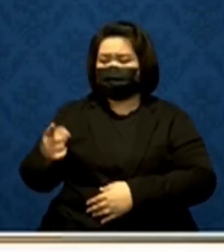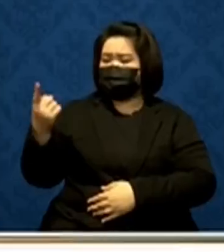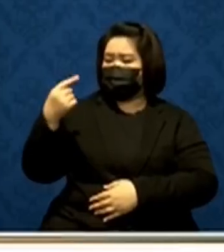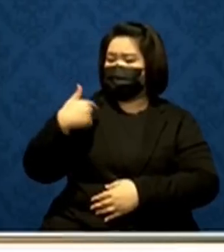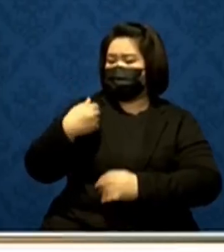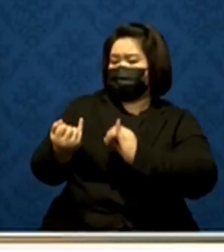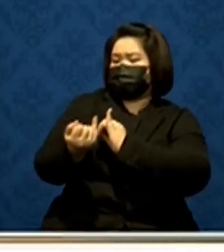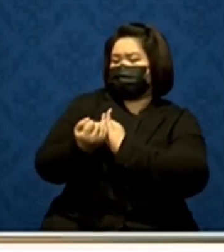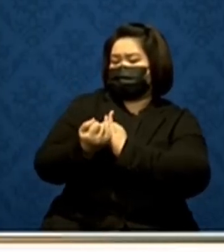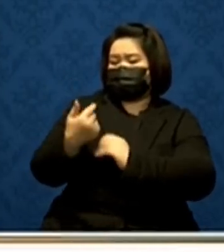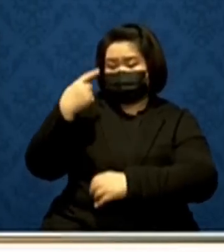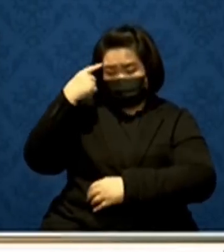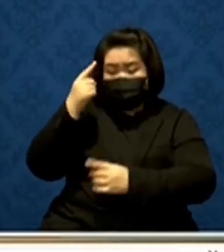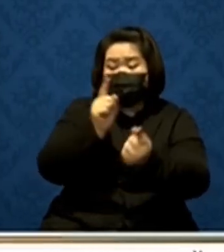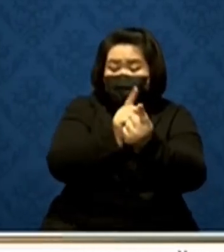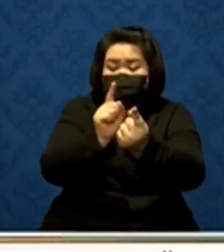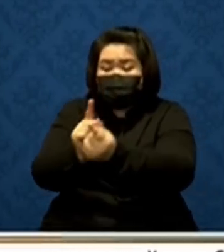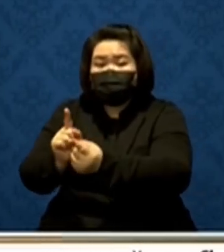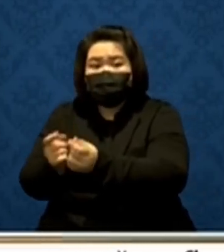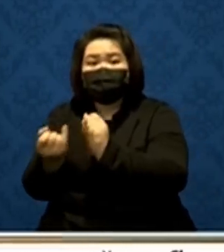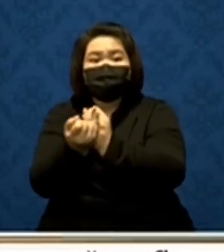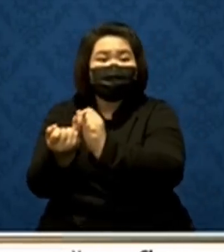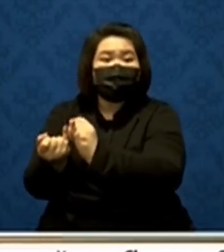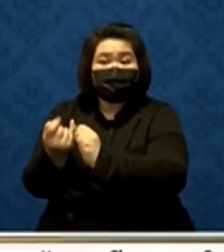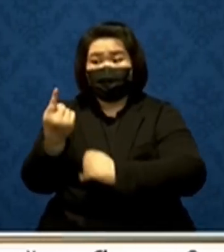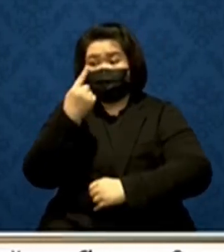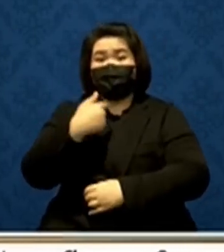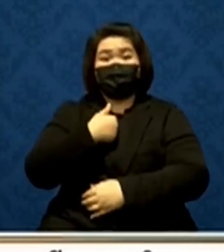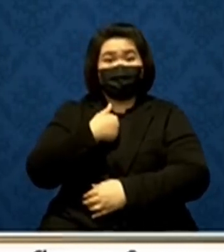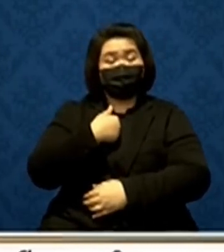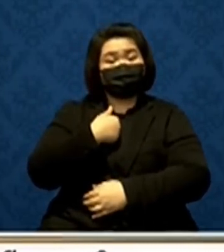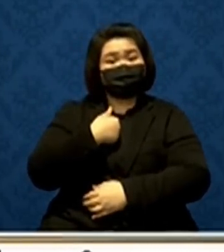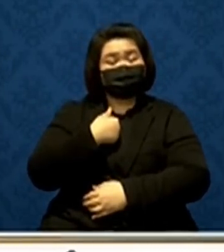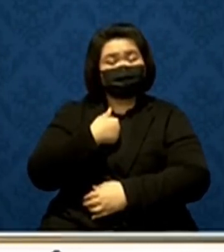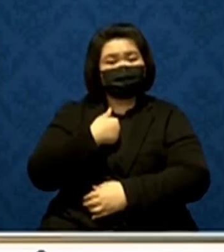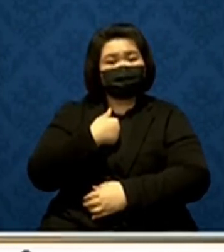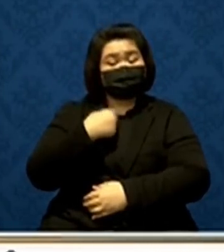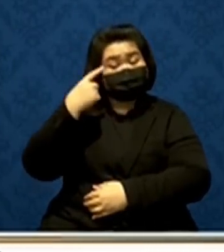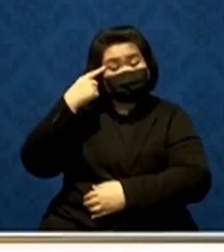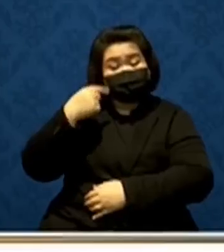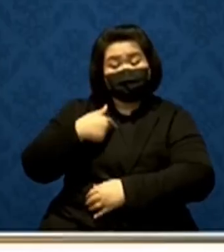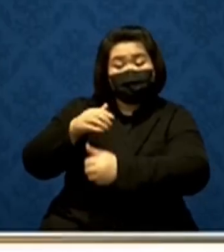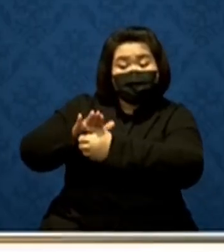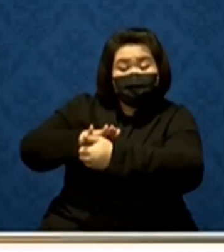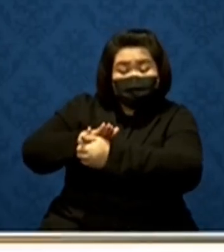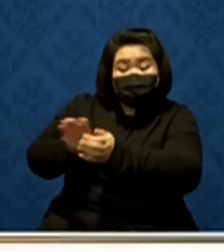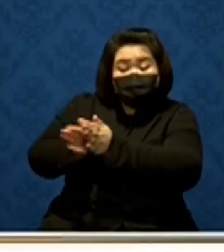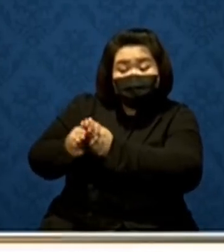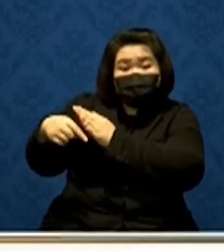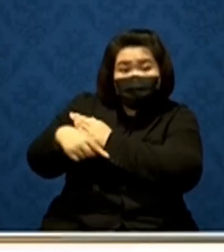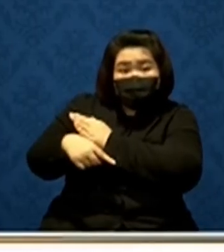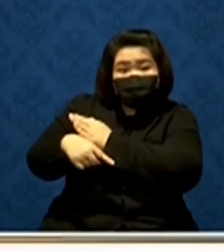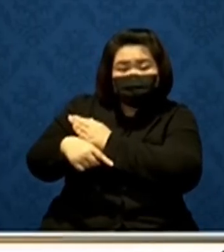คนใกล้ชิดเป็นคนรู้จักกับคนน้องคนนี้คนนั้นก็คงจะปลูกต้องร่วมทุจริต